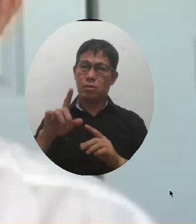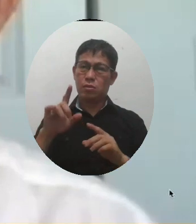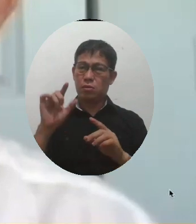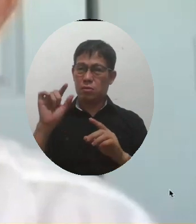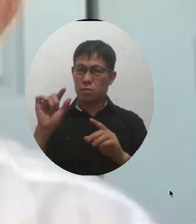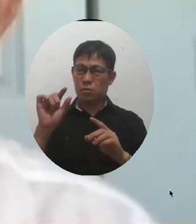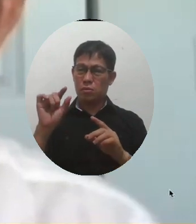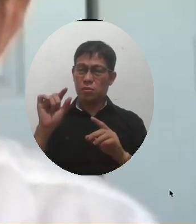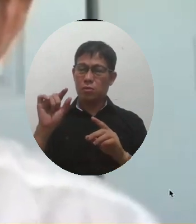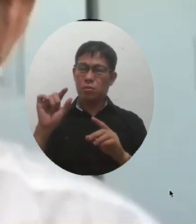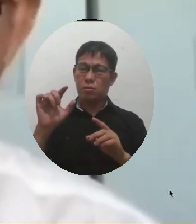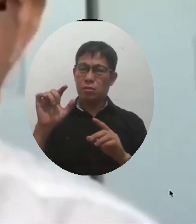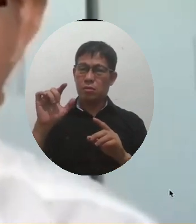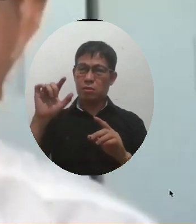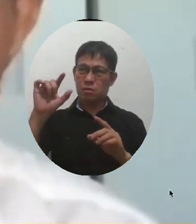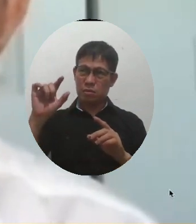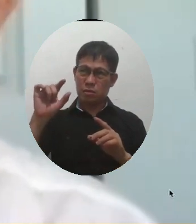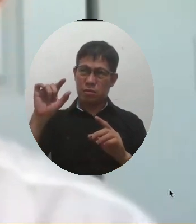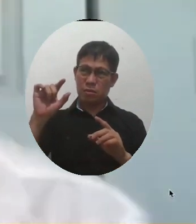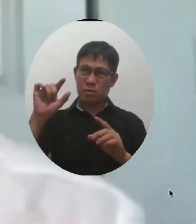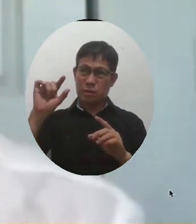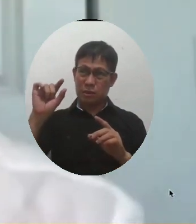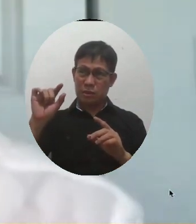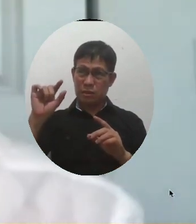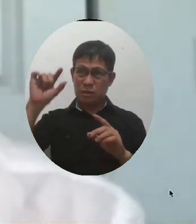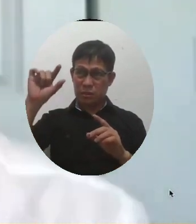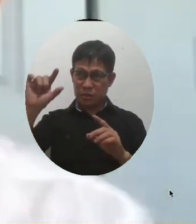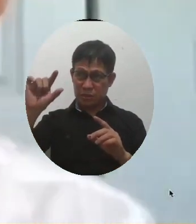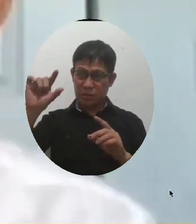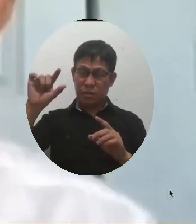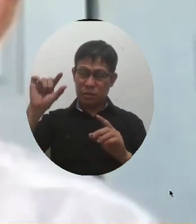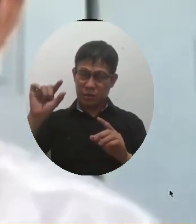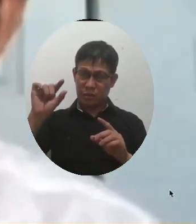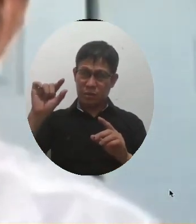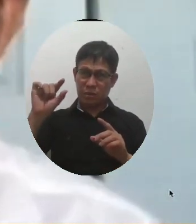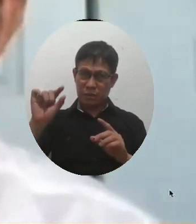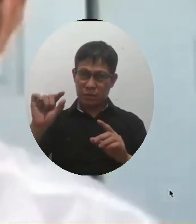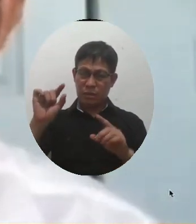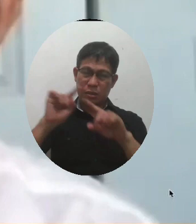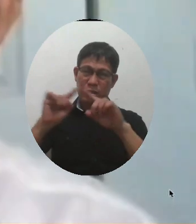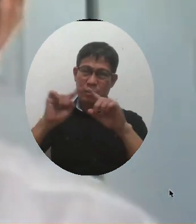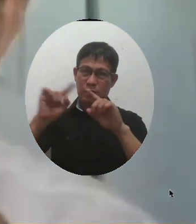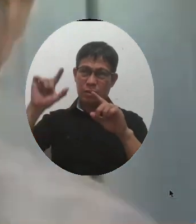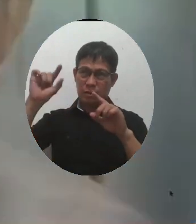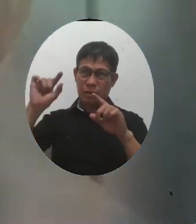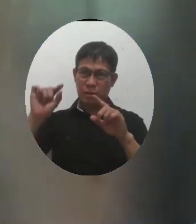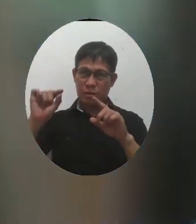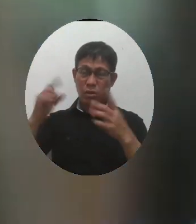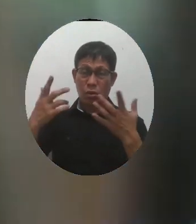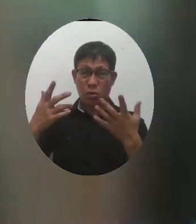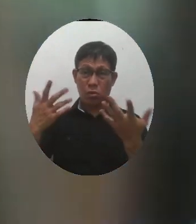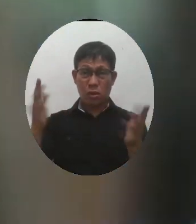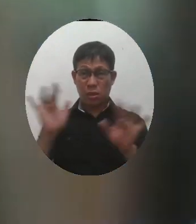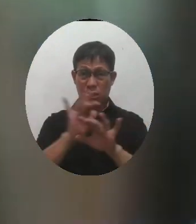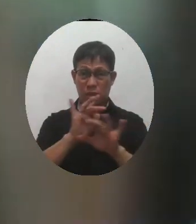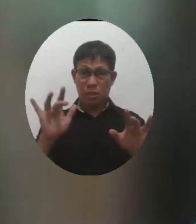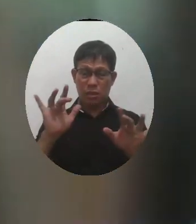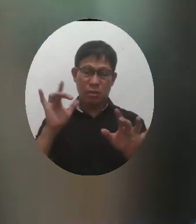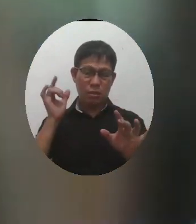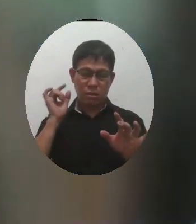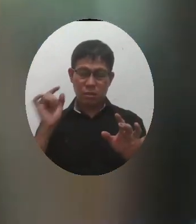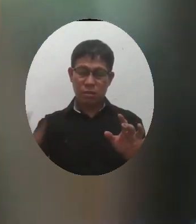pandinig. Bahagyang nawala ng pandinig, ang isa ng taong merong mahinang